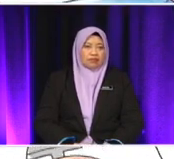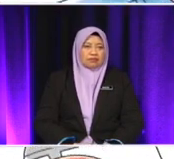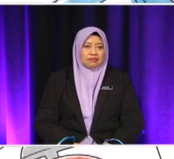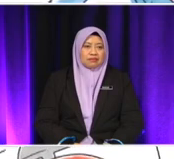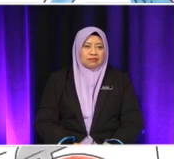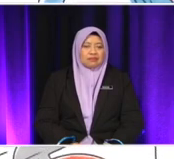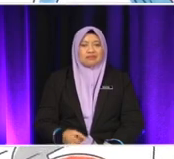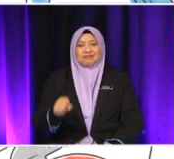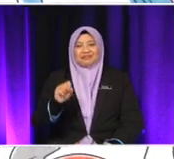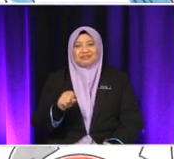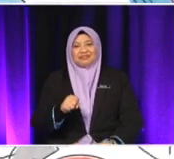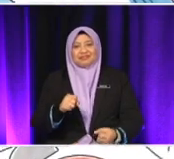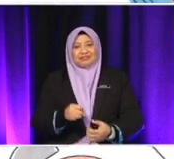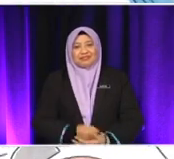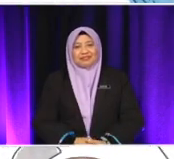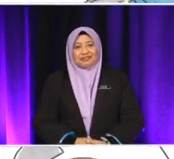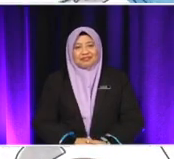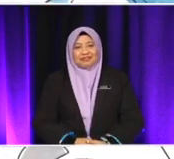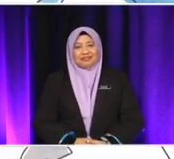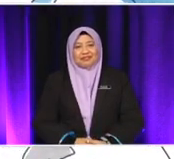cukup Panggil tiba-tiba